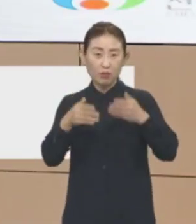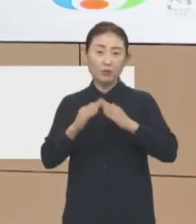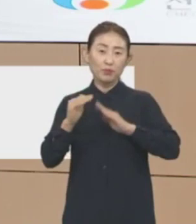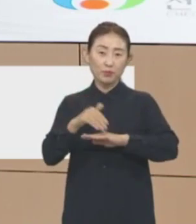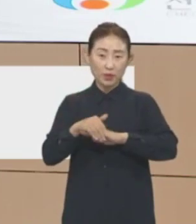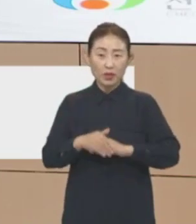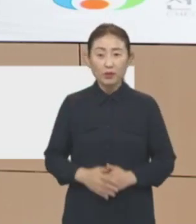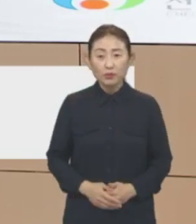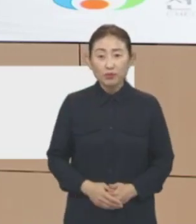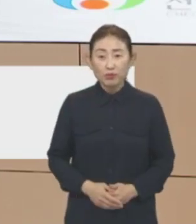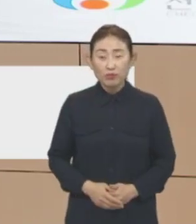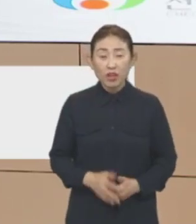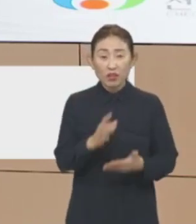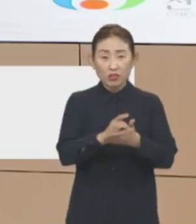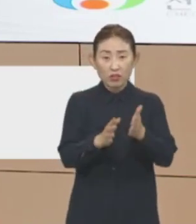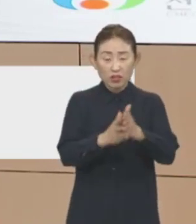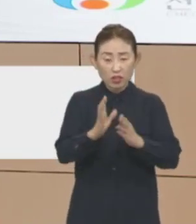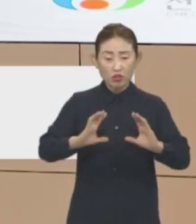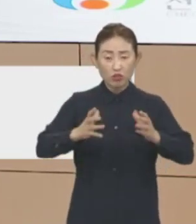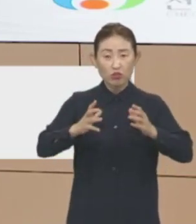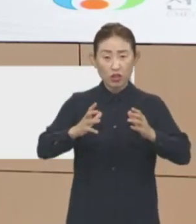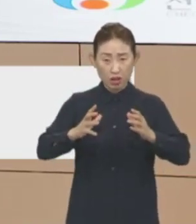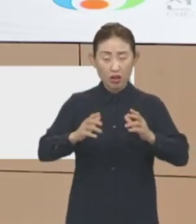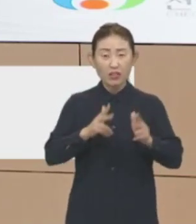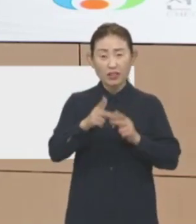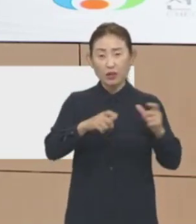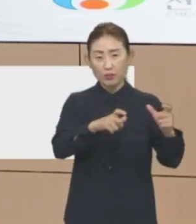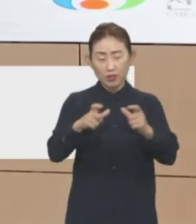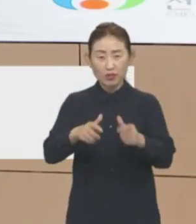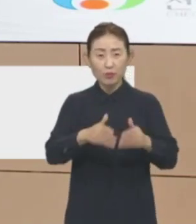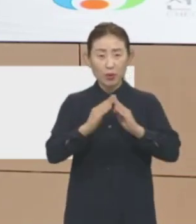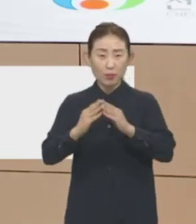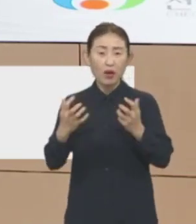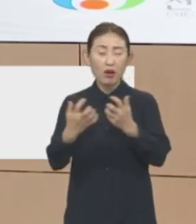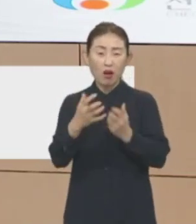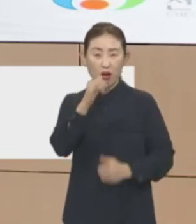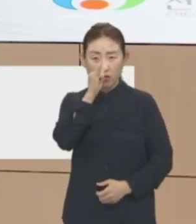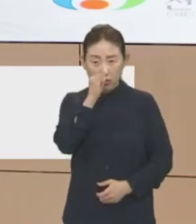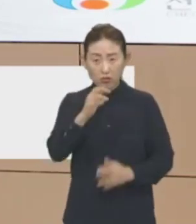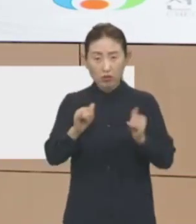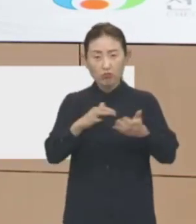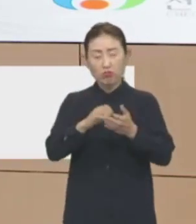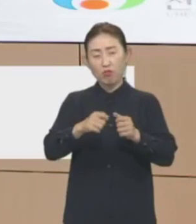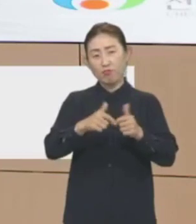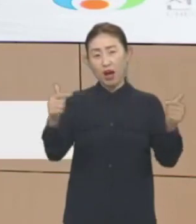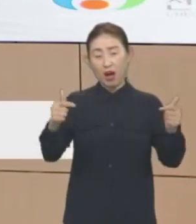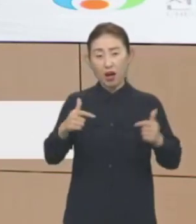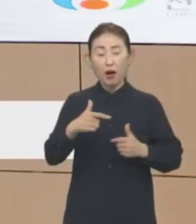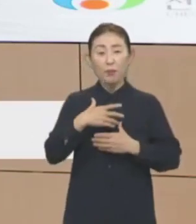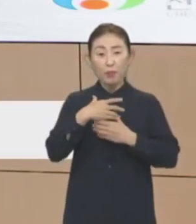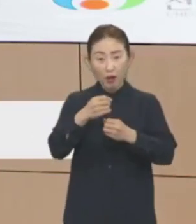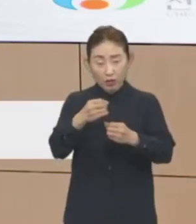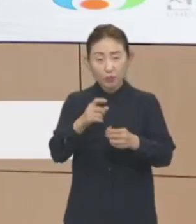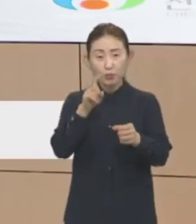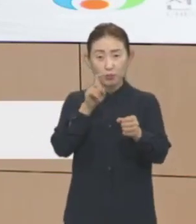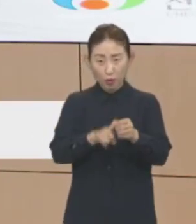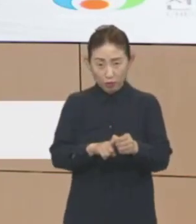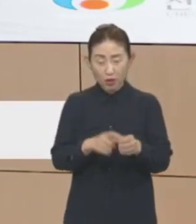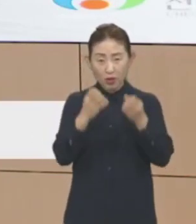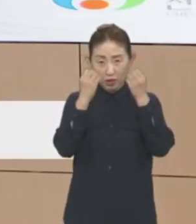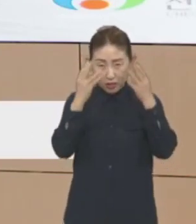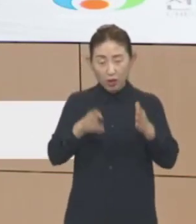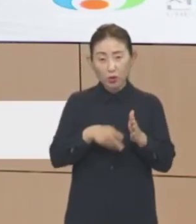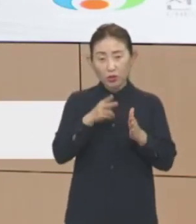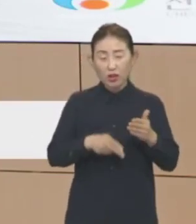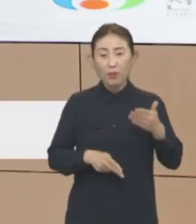도시개발로 도시 확장이 가속화되고 있습니다. 이에 맞춰서 시민들이 교통 편의를 위해서 수도권 전철역 추가